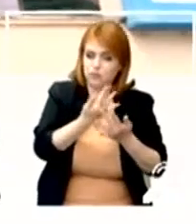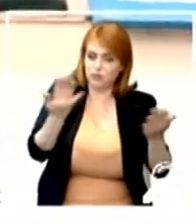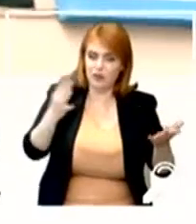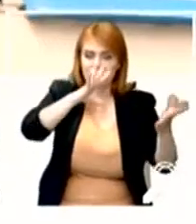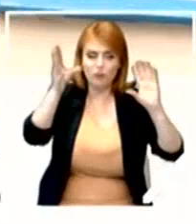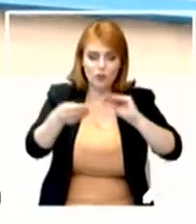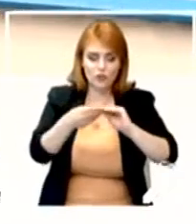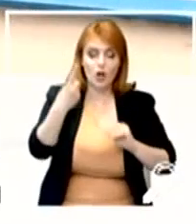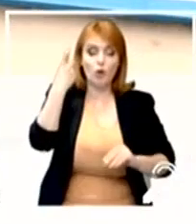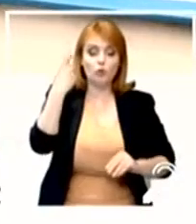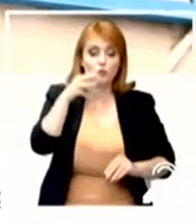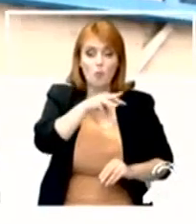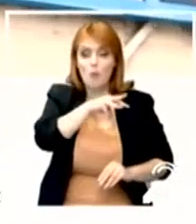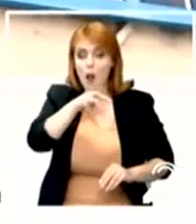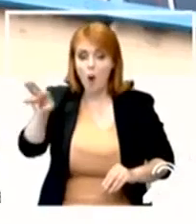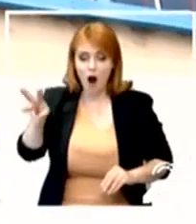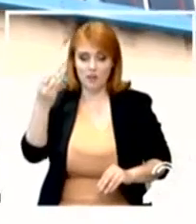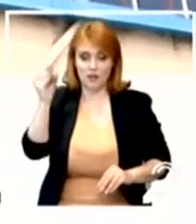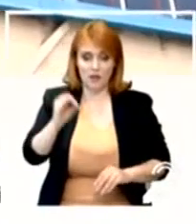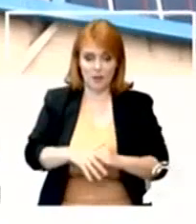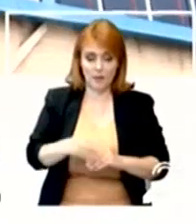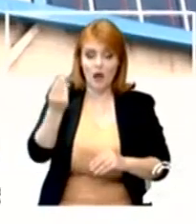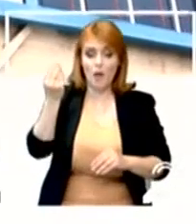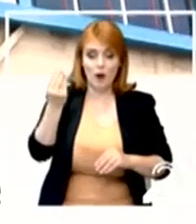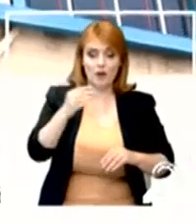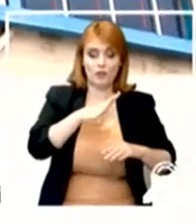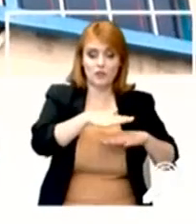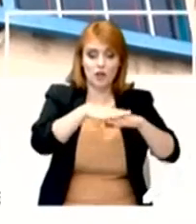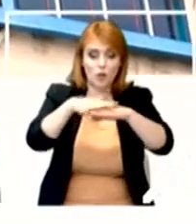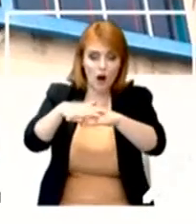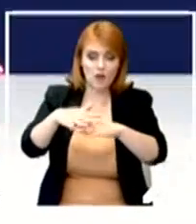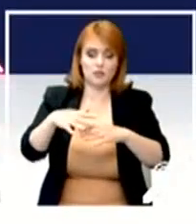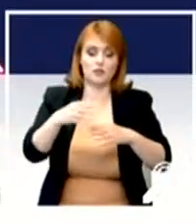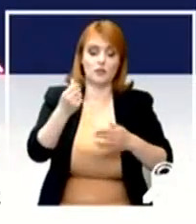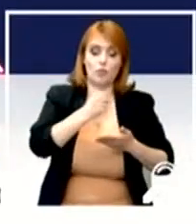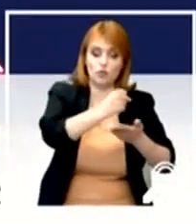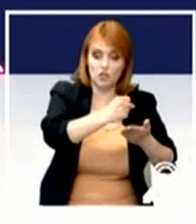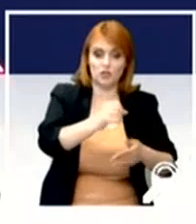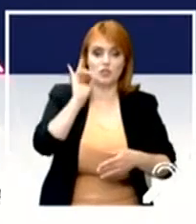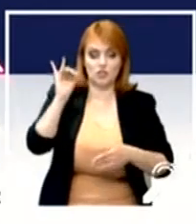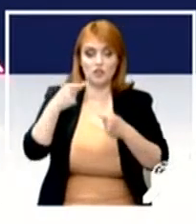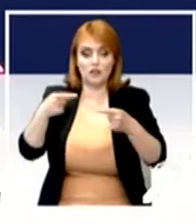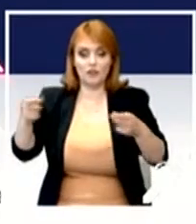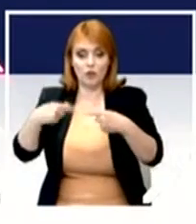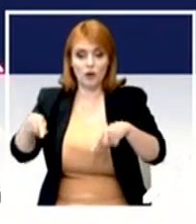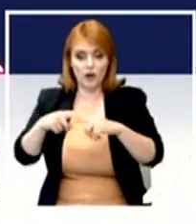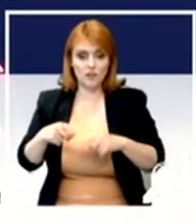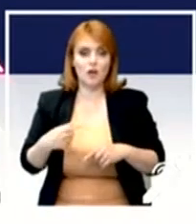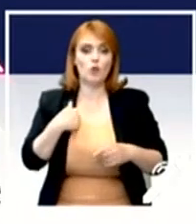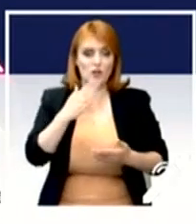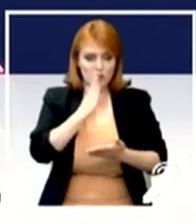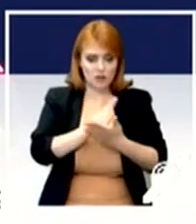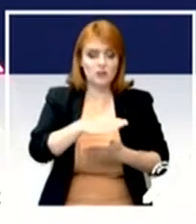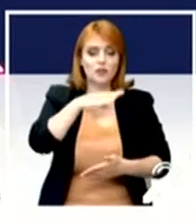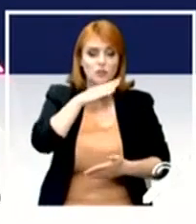de lei. Banii au fost alocați din buget, dar și din partea 8 ONG-uri internaționale. Au apărut bănuiele rezonabile că de